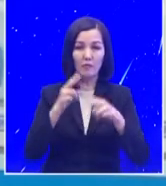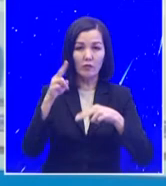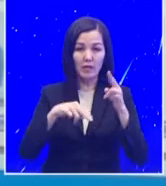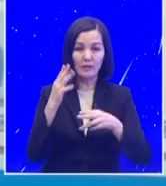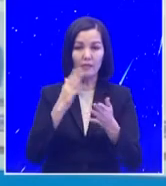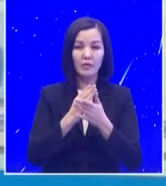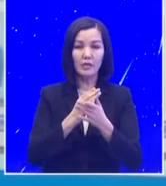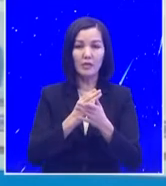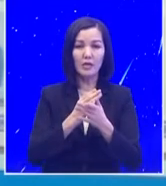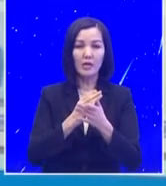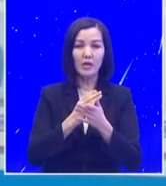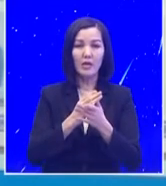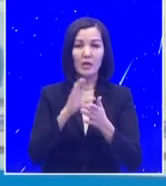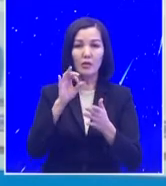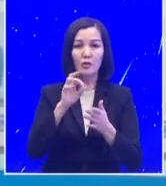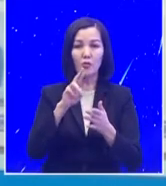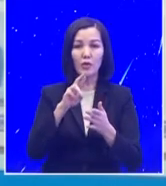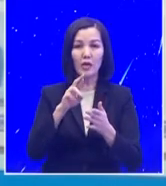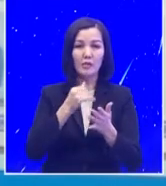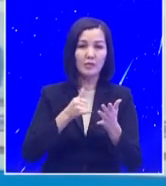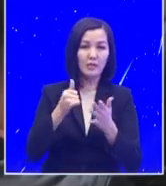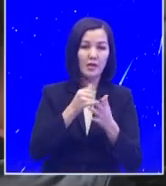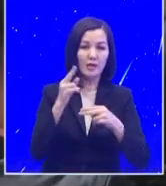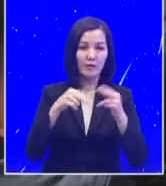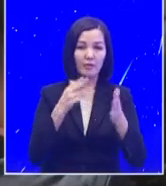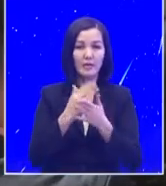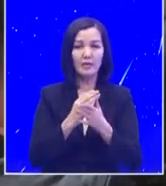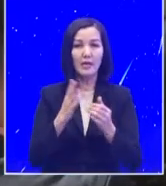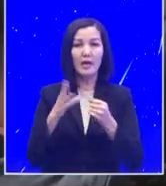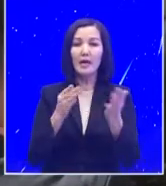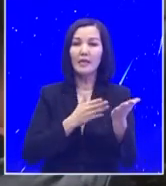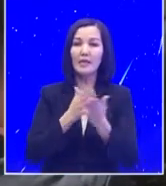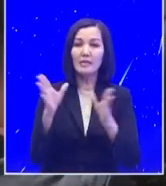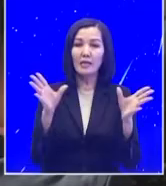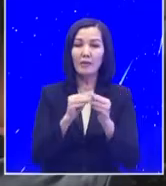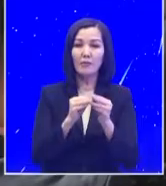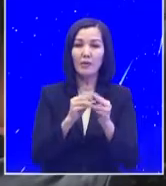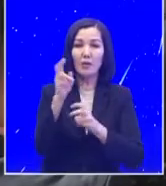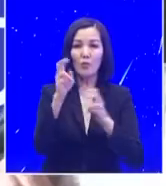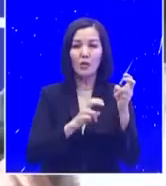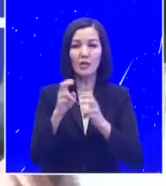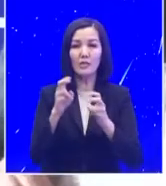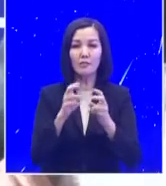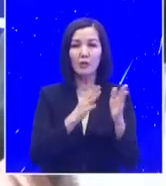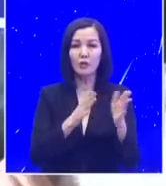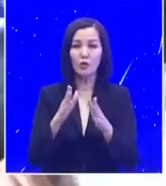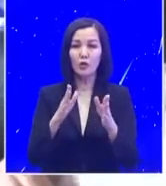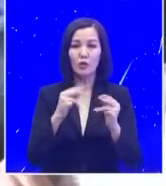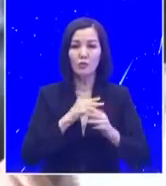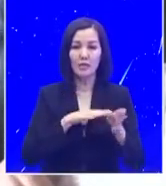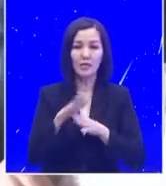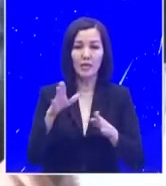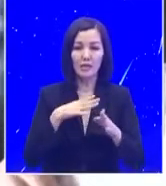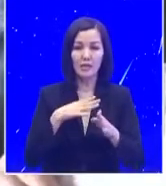кейін мына сояның өңдейтін завод, Жетісу соя деген салынып отыр. Аграрлық саламен бірге аудан өнеркәсібінде де жүйелі жұмыстар атқарылды.